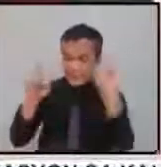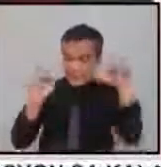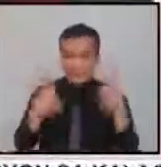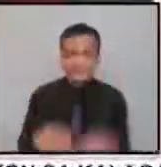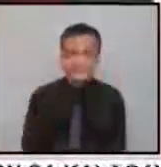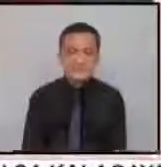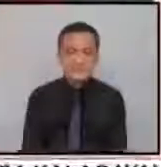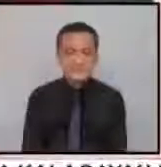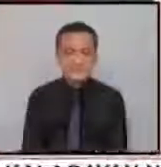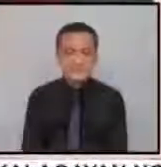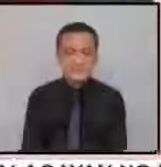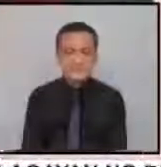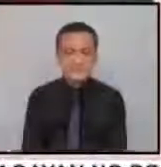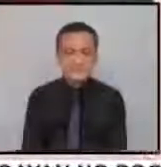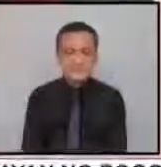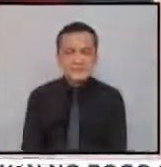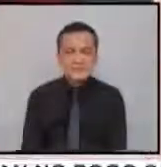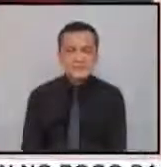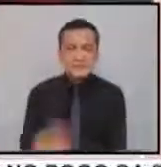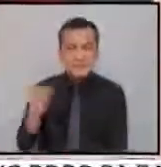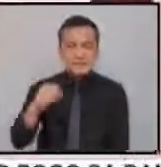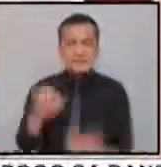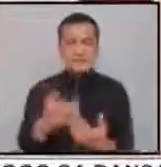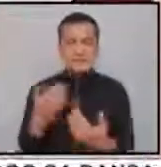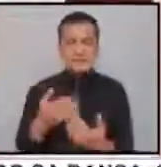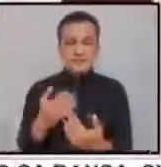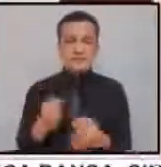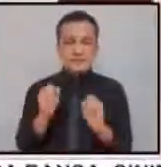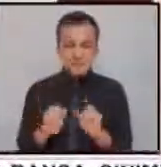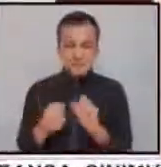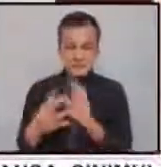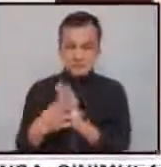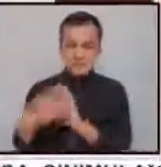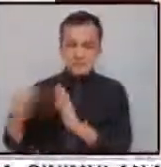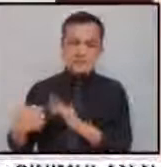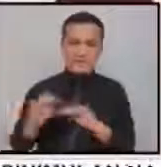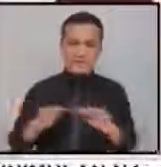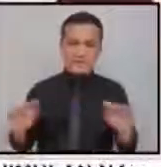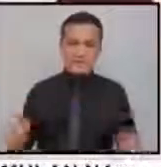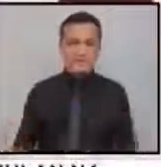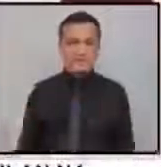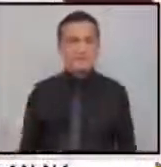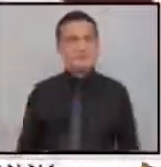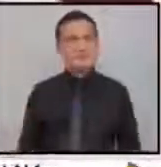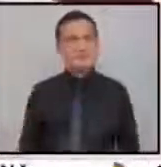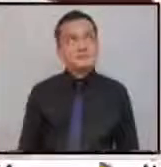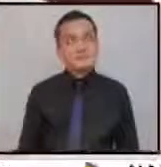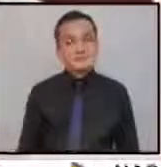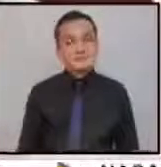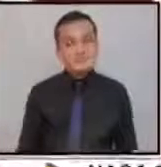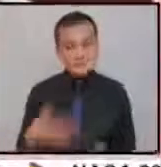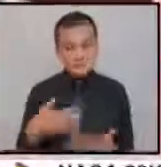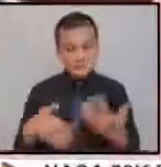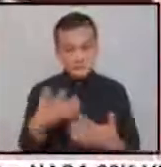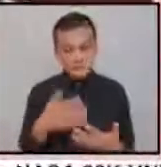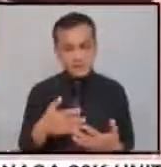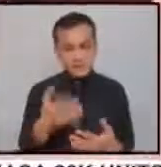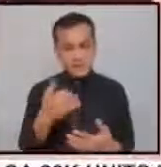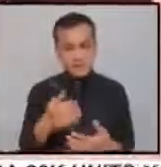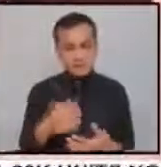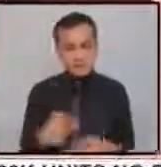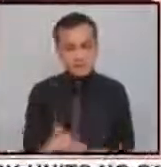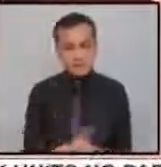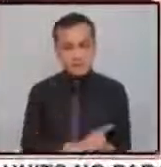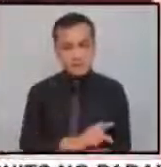Napakadali naman pala talaga. Pwedeng gayahin kahit ng mga bata. Oo. Bonding din to kasi mahaba yung bakasyon. Sure. Sa mga